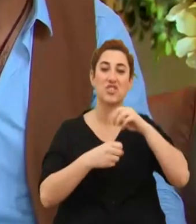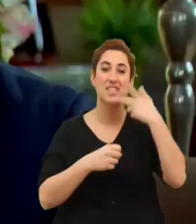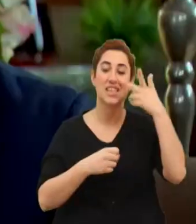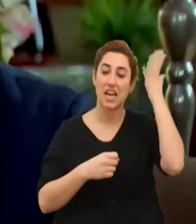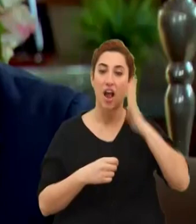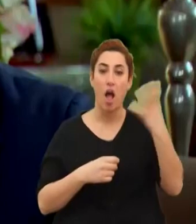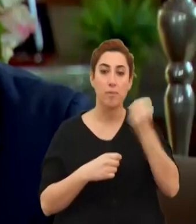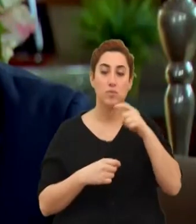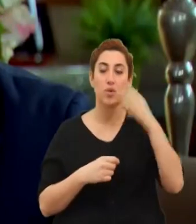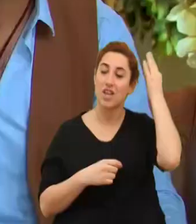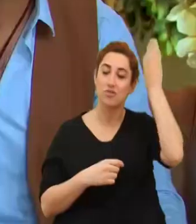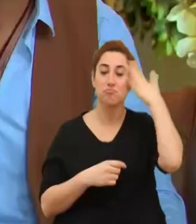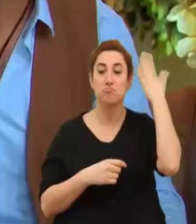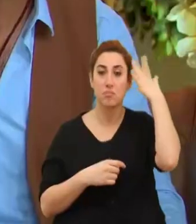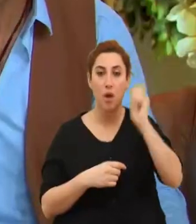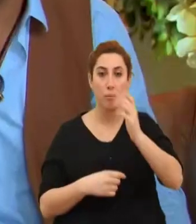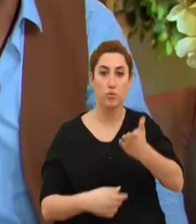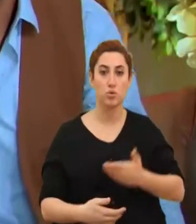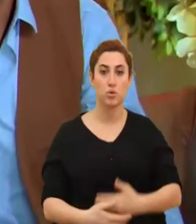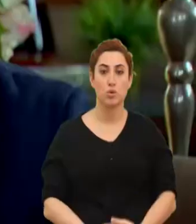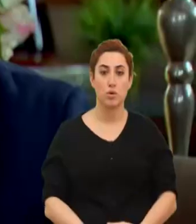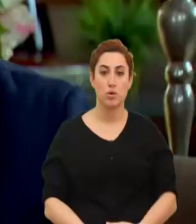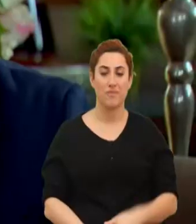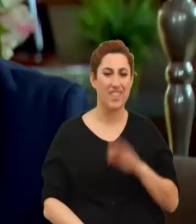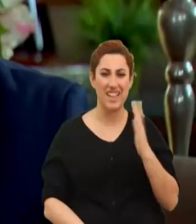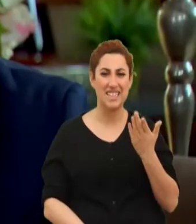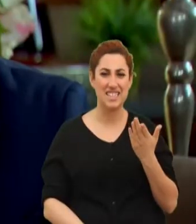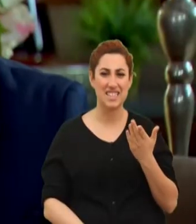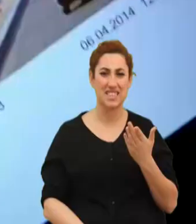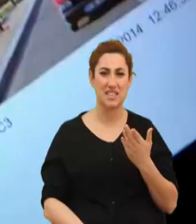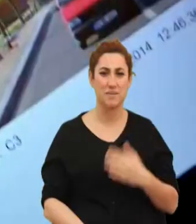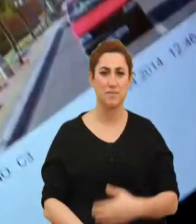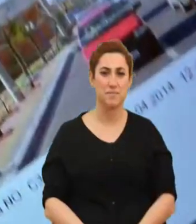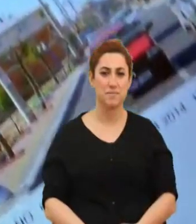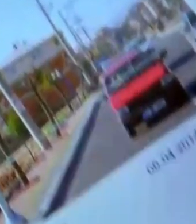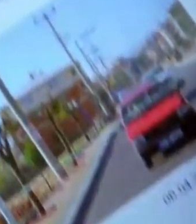kadını almışsın. Üstelik de böyle saçlarını okşuyorsun. Nasıl?